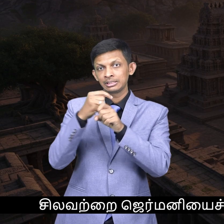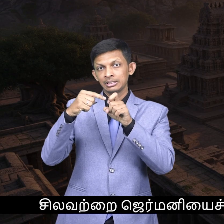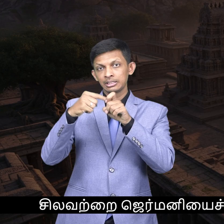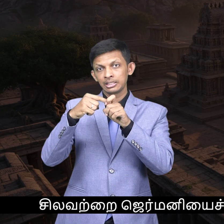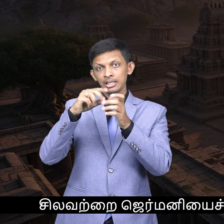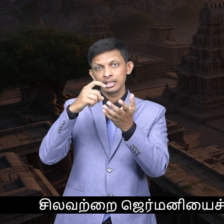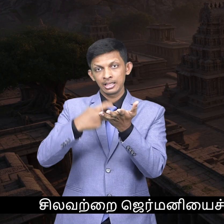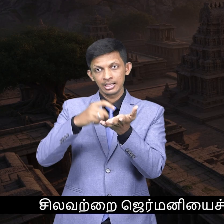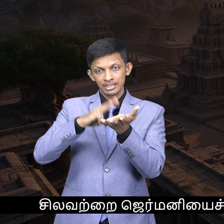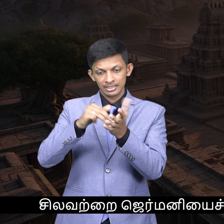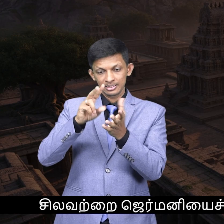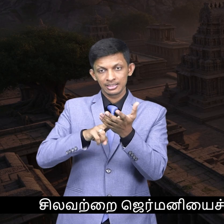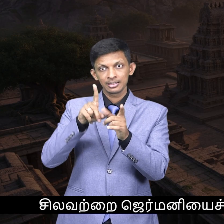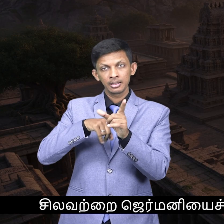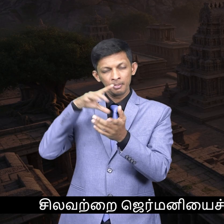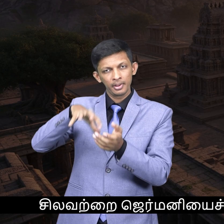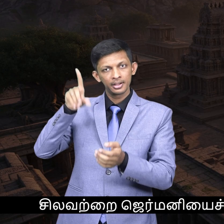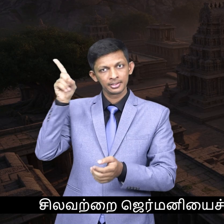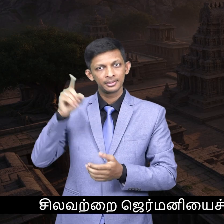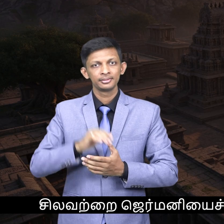கலைஞர்கள் உருவாக்கினர்.